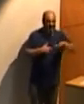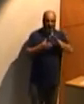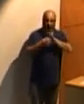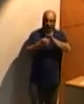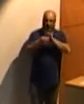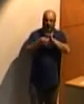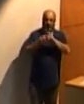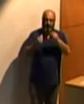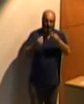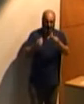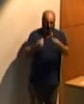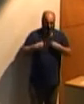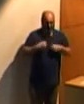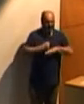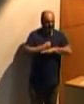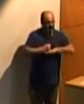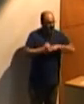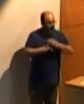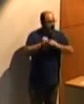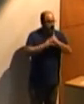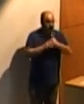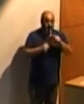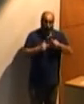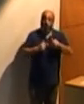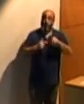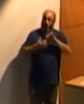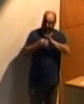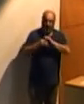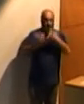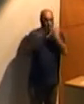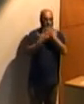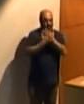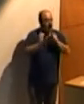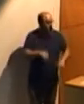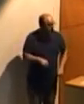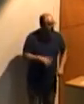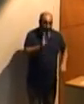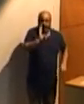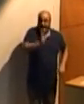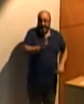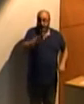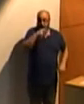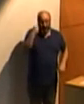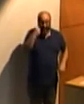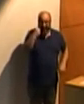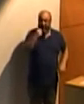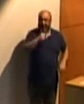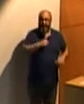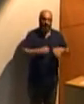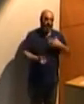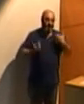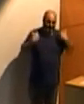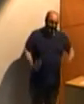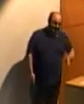fondatrice il est évident qu'une relation peut être troublé et troublante je pense d'ailleurs que lui-même par définition n'est ni bon